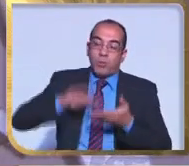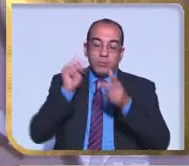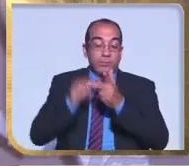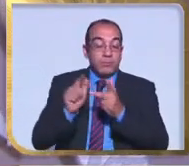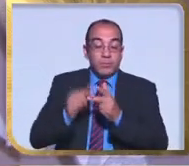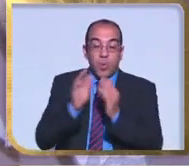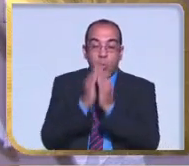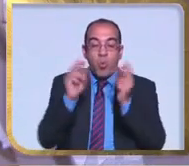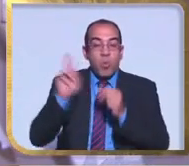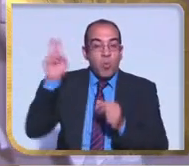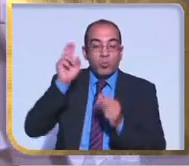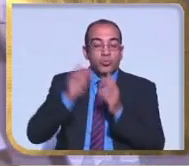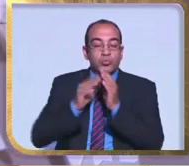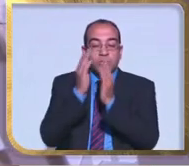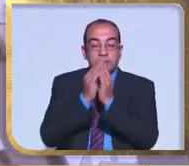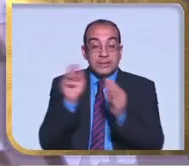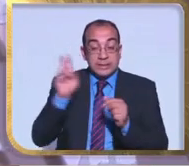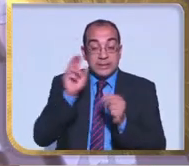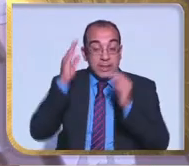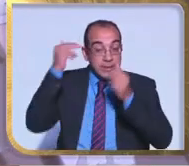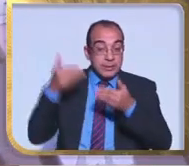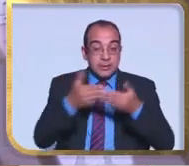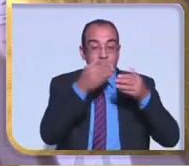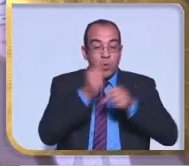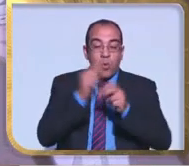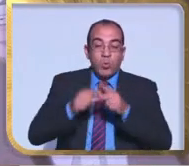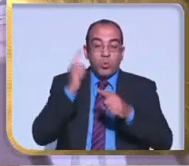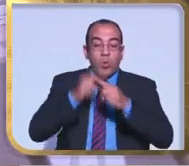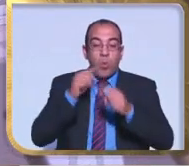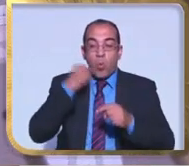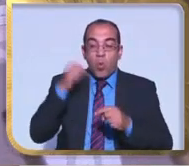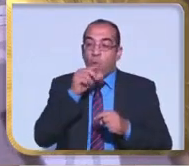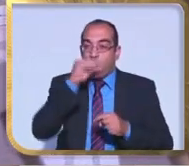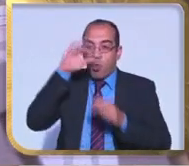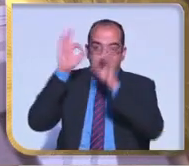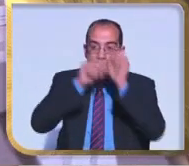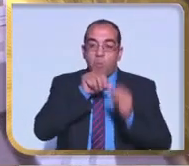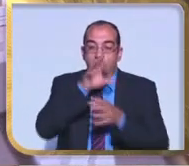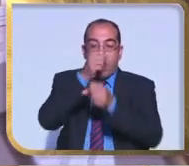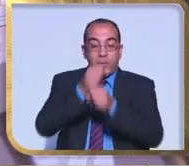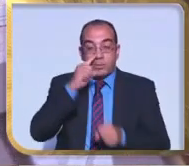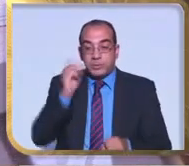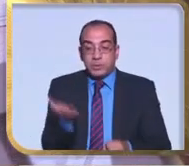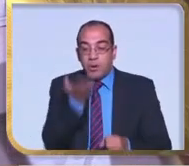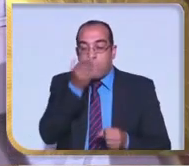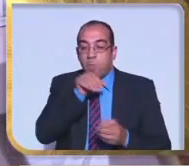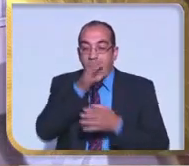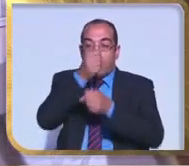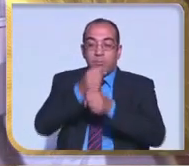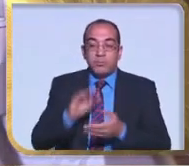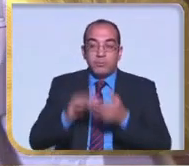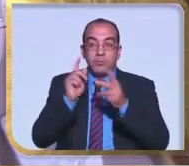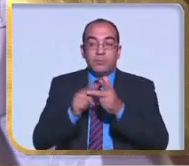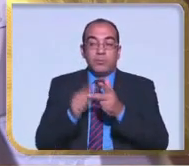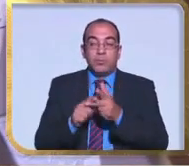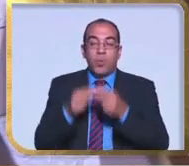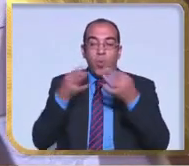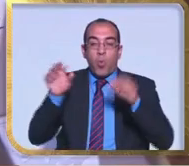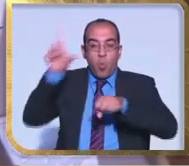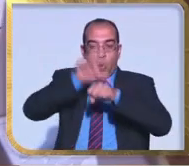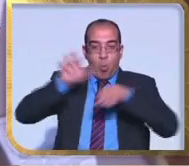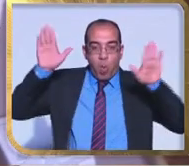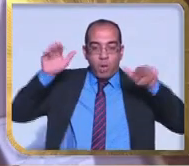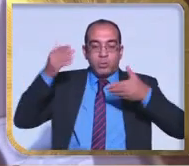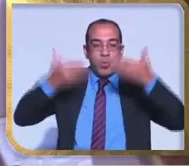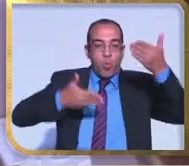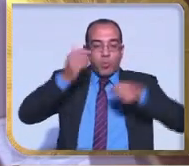وبتوراة موسى وإنجيل عيسى وزبور داود وفرقان محمد صلى الله عليه وسلم وبكل وحي